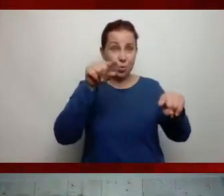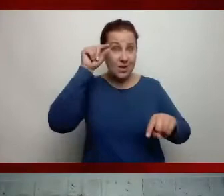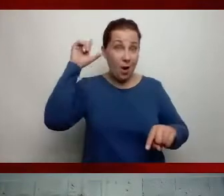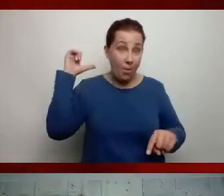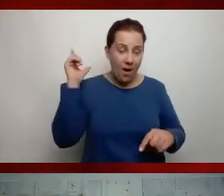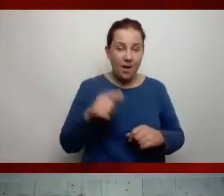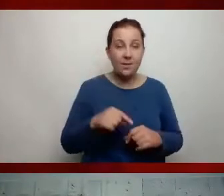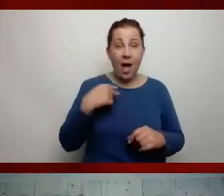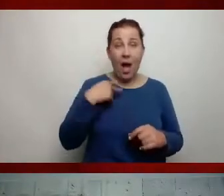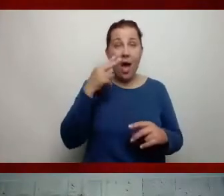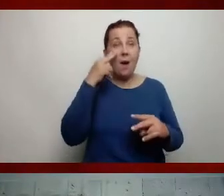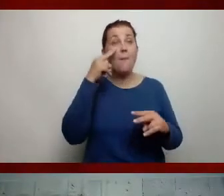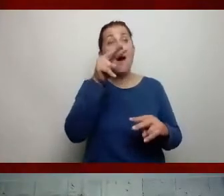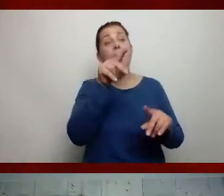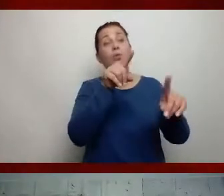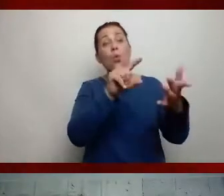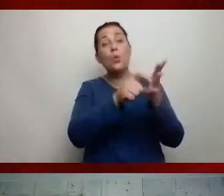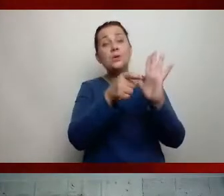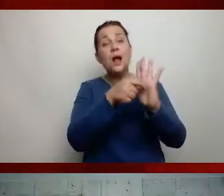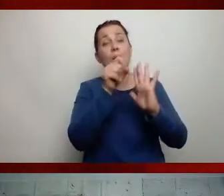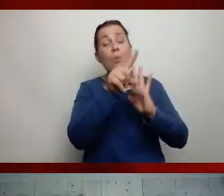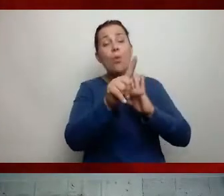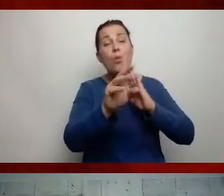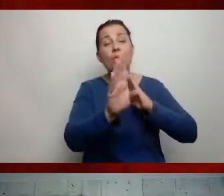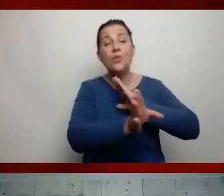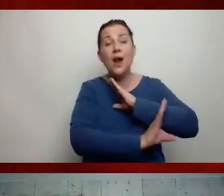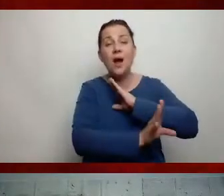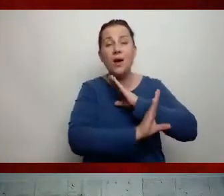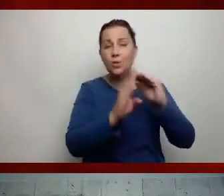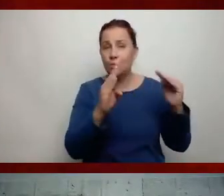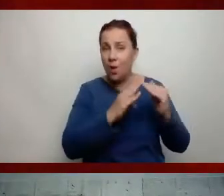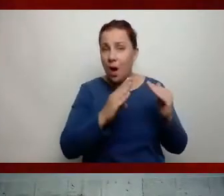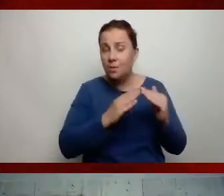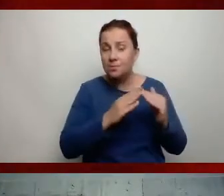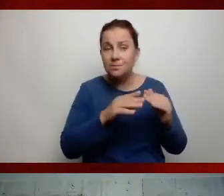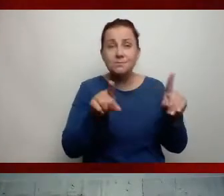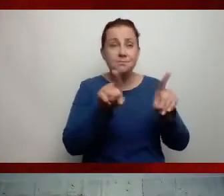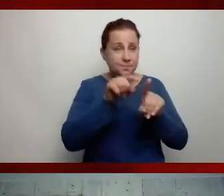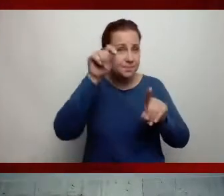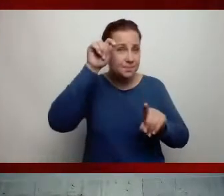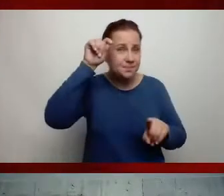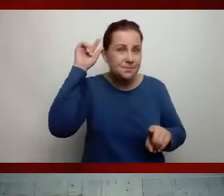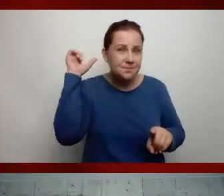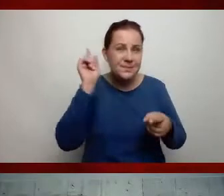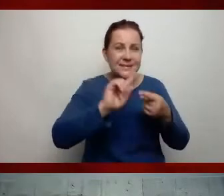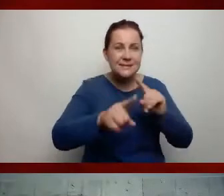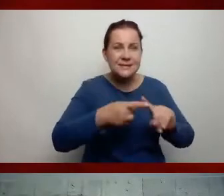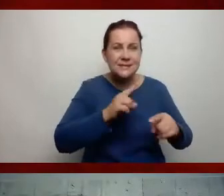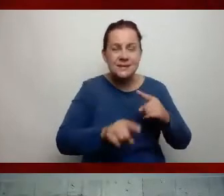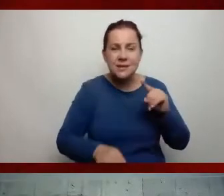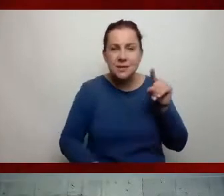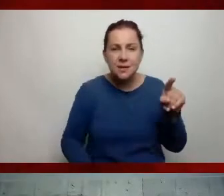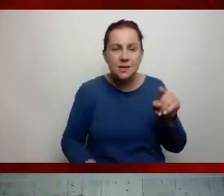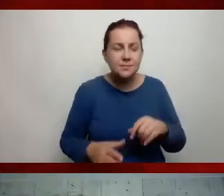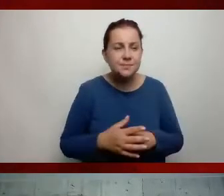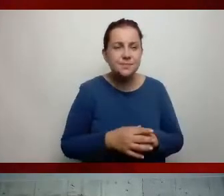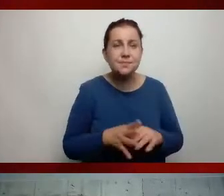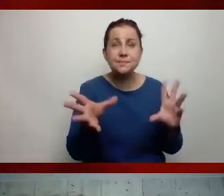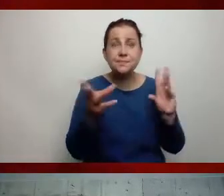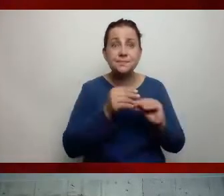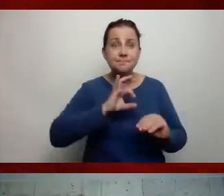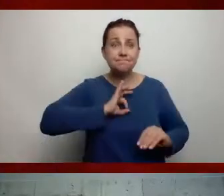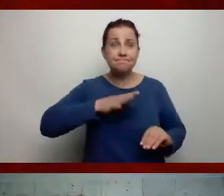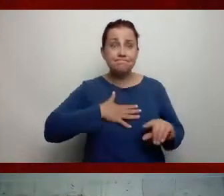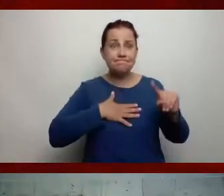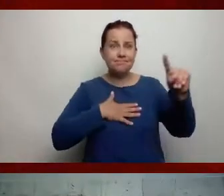jest stary drewniany dom, również w stylu zakopiańskim, Bajbuza. Z właścicielami